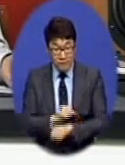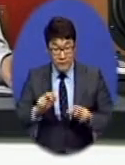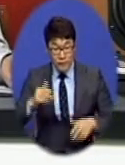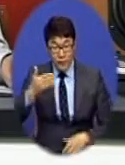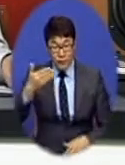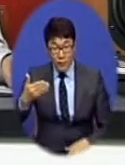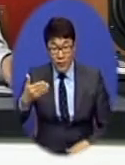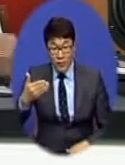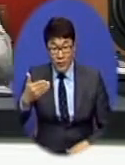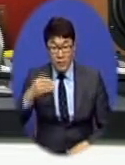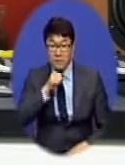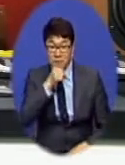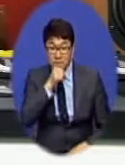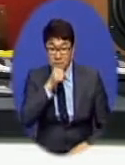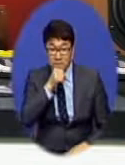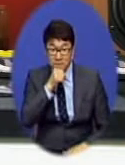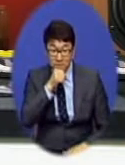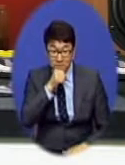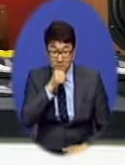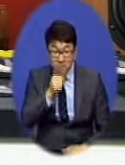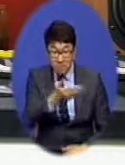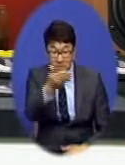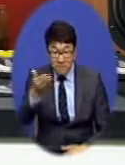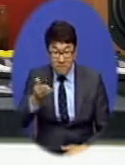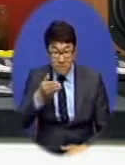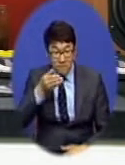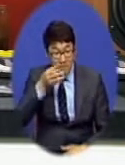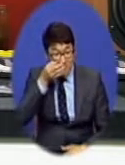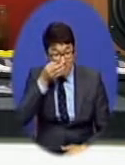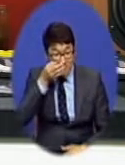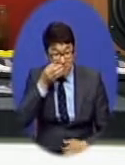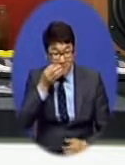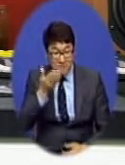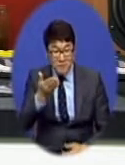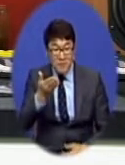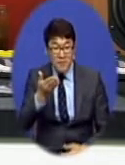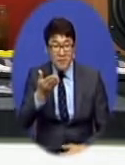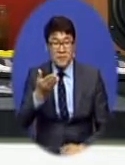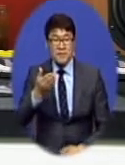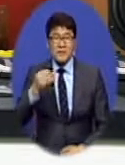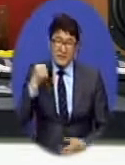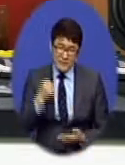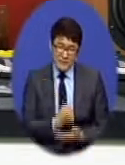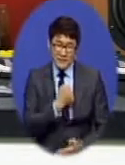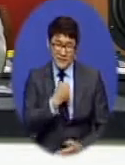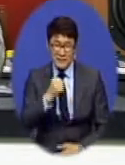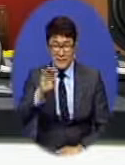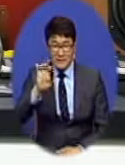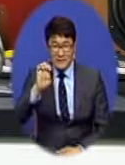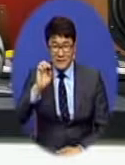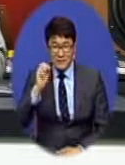9번이죠. 고나면님의 시청자 심사 결과는 얼마만큼 나왔을까요? 네. 아이고